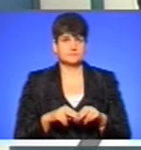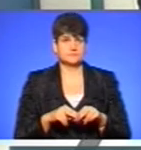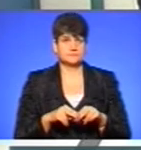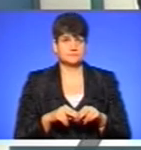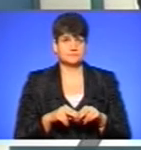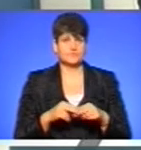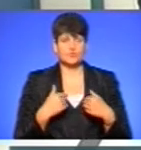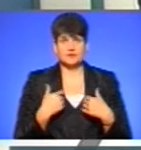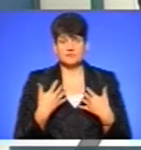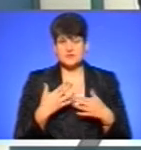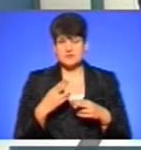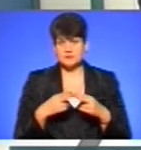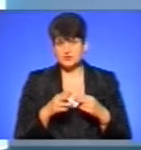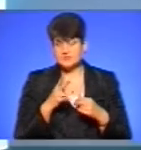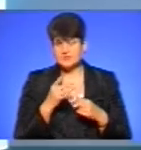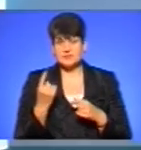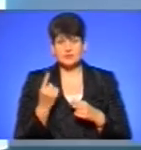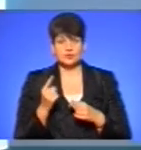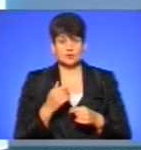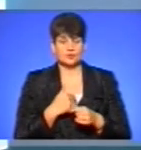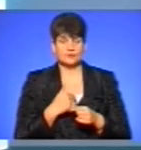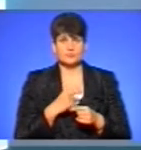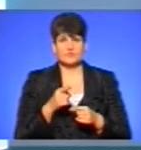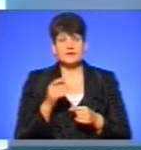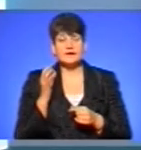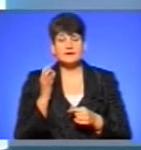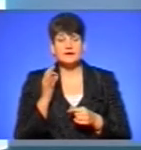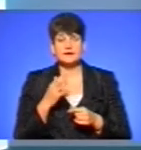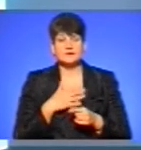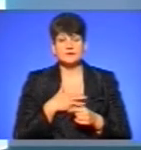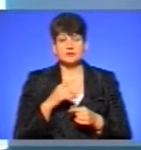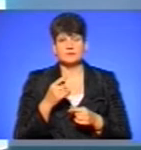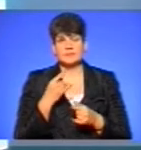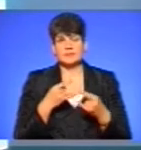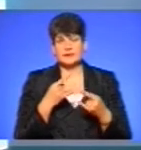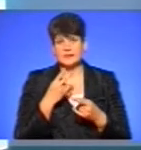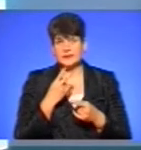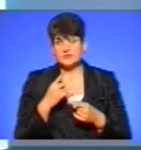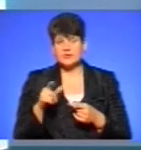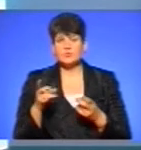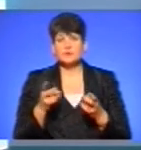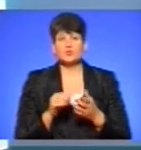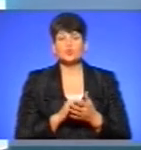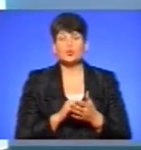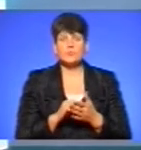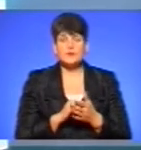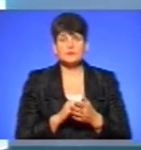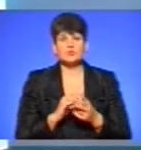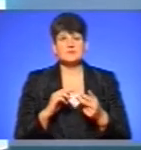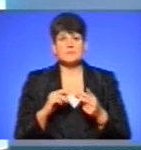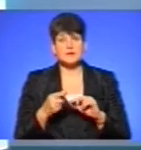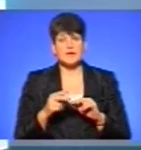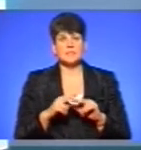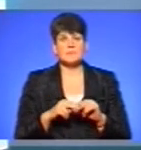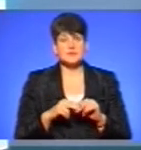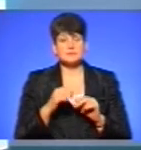вже ефірний час потрохи завершується. Єдине, що хочу, аби ви нагадали нашим глядачам, які необхідні документи, аби замінити паспорт